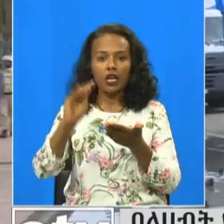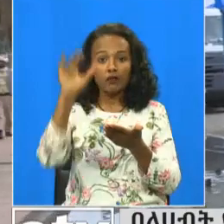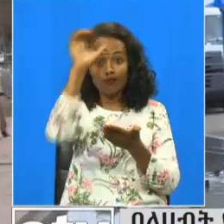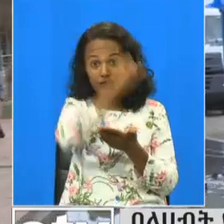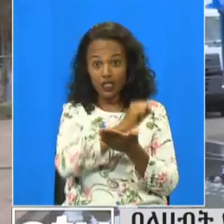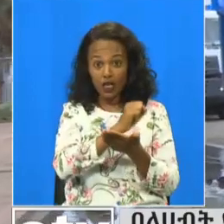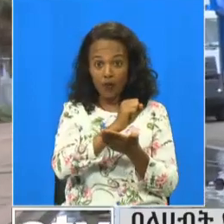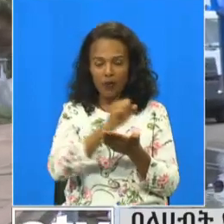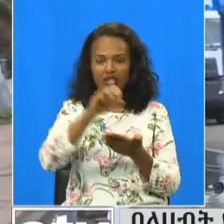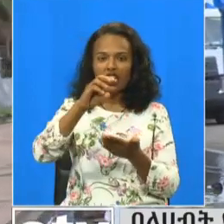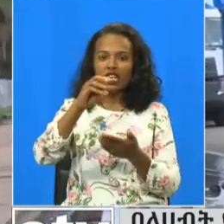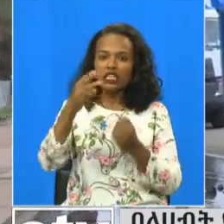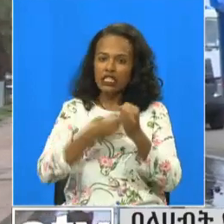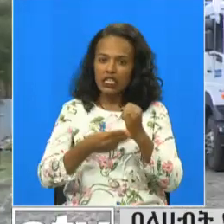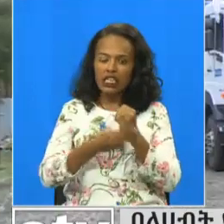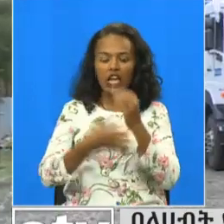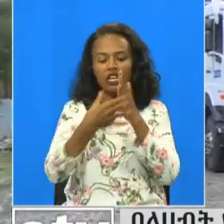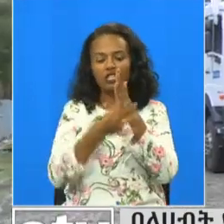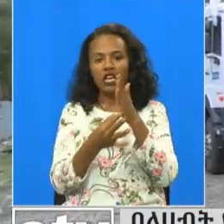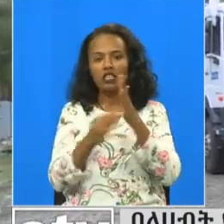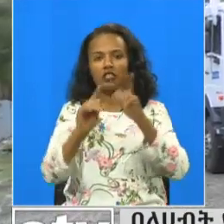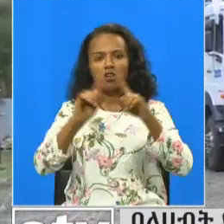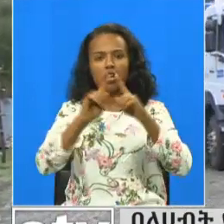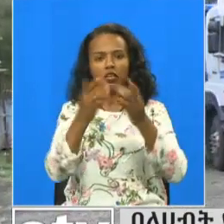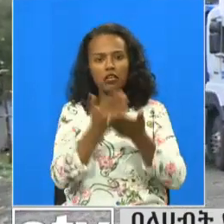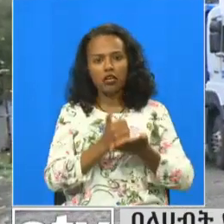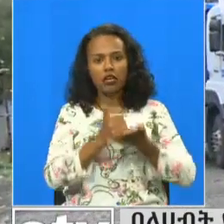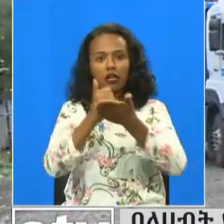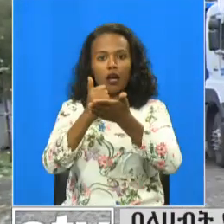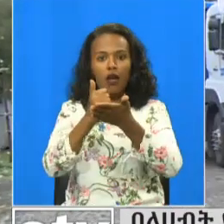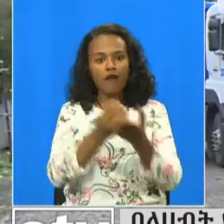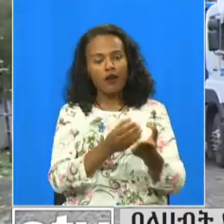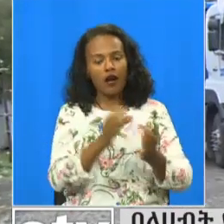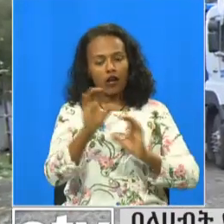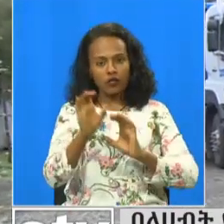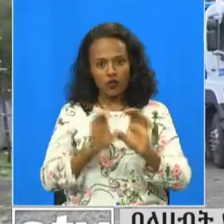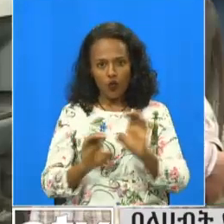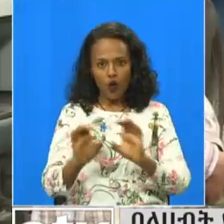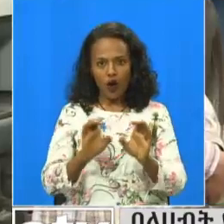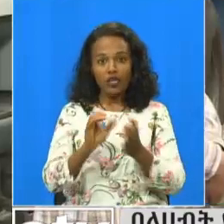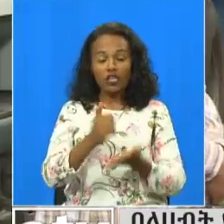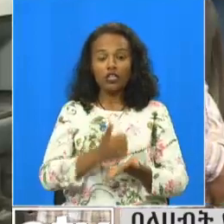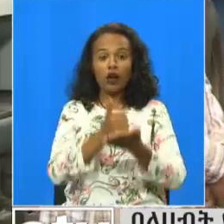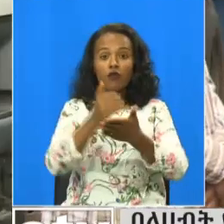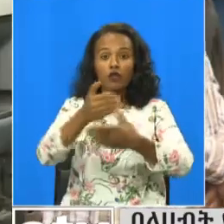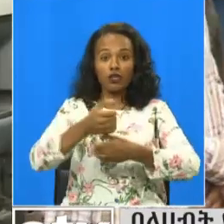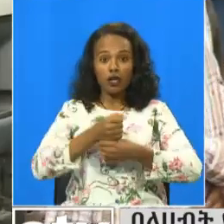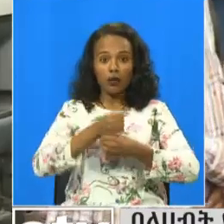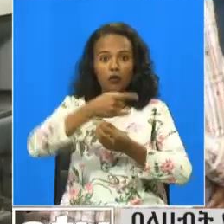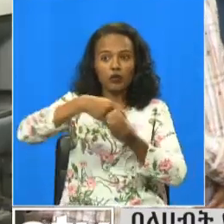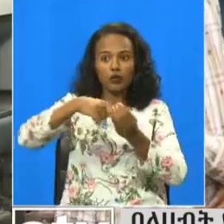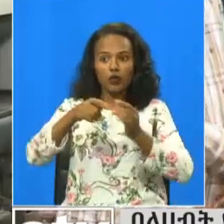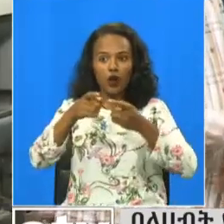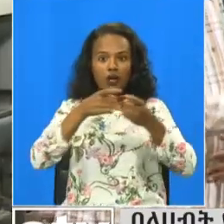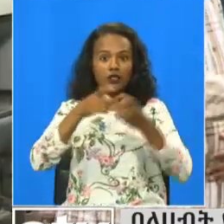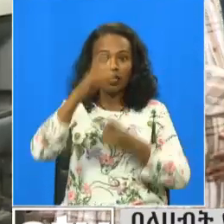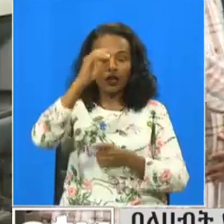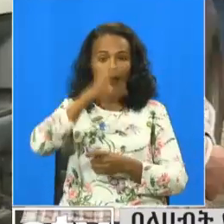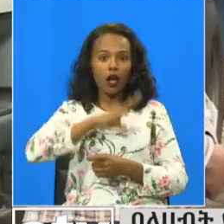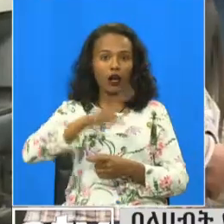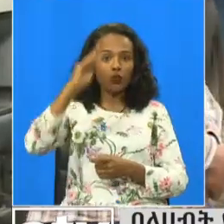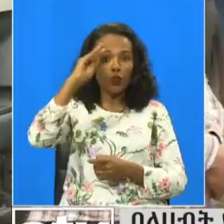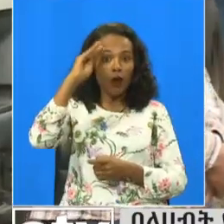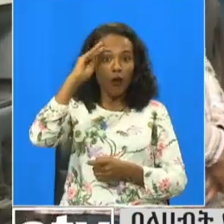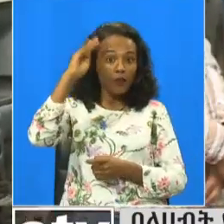ያላቸው ስንዴ፣ ዘይትና መሰል ቁሳቁሶችን በድጋፍ መልክ አድርሷል። ድጋፉን የተቀበሉት የዞኑ አስተዳዳሪ አቶ